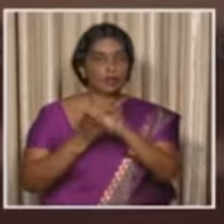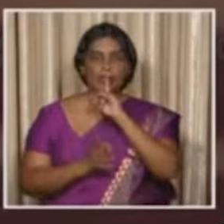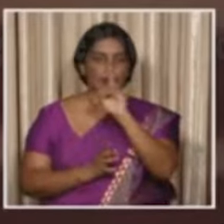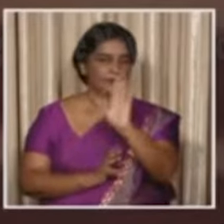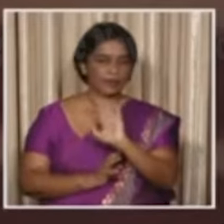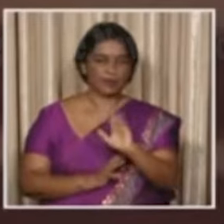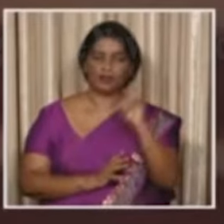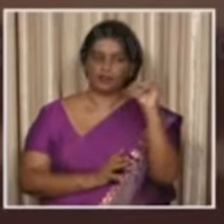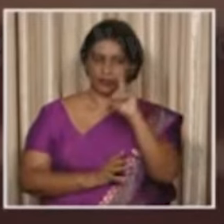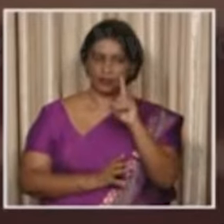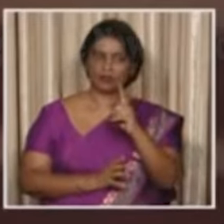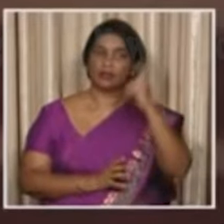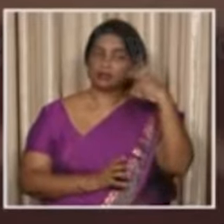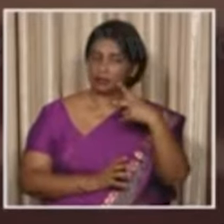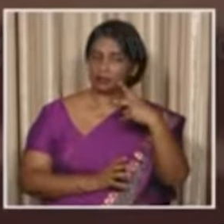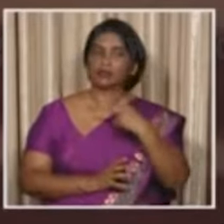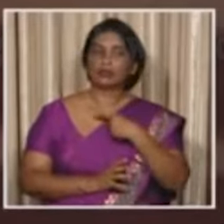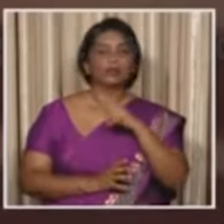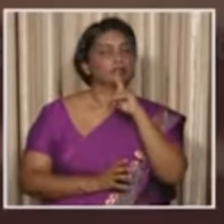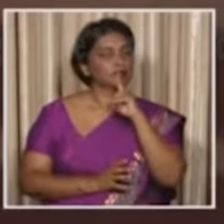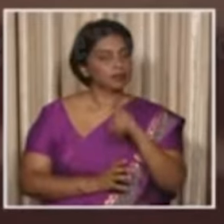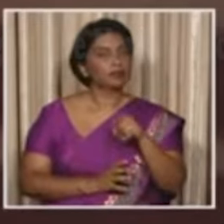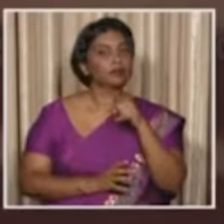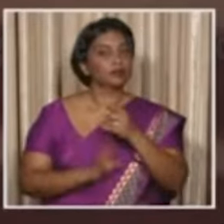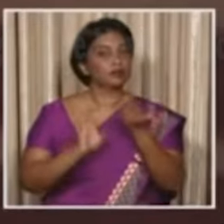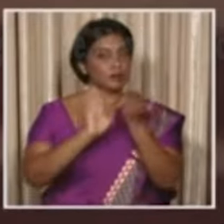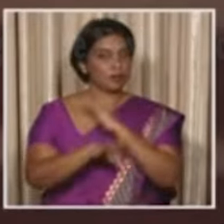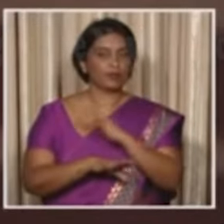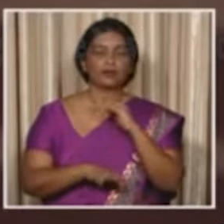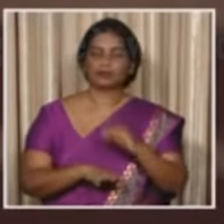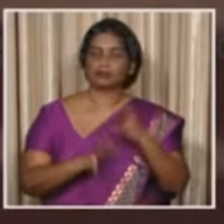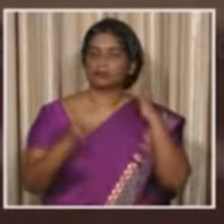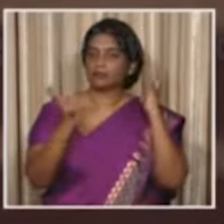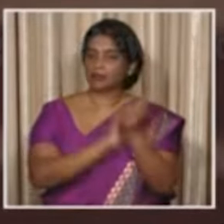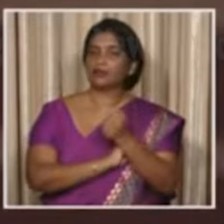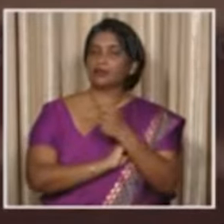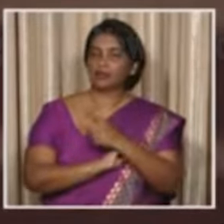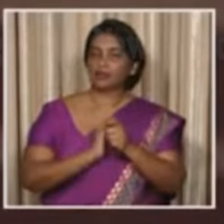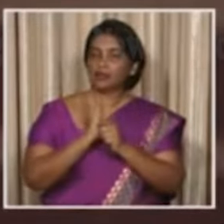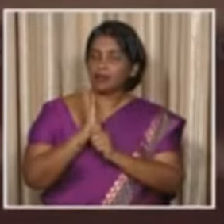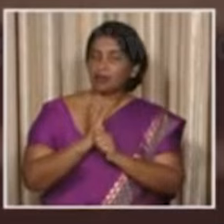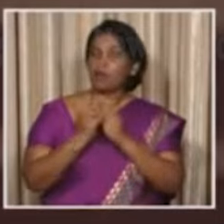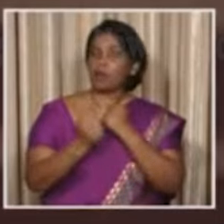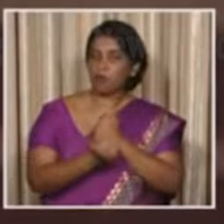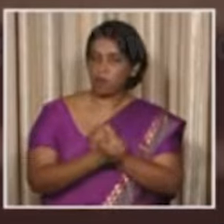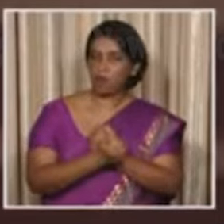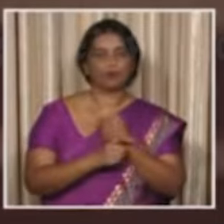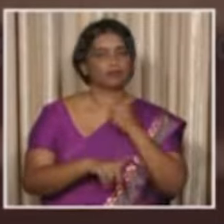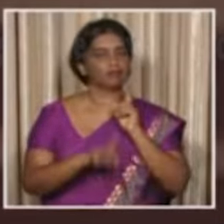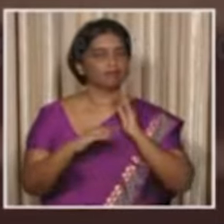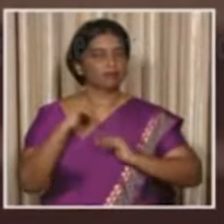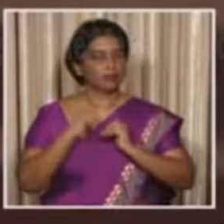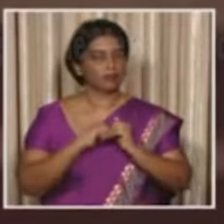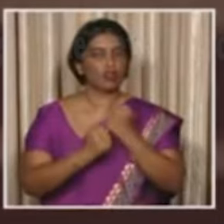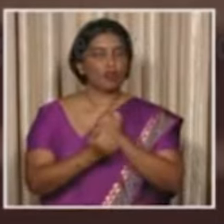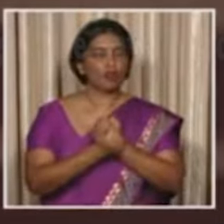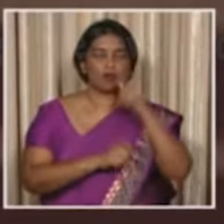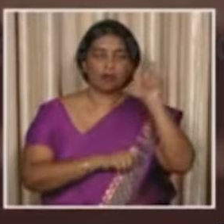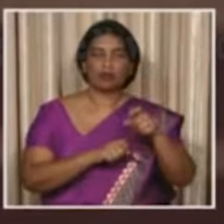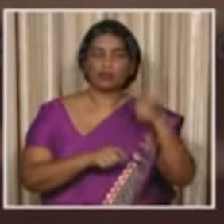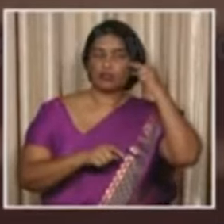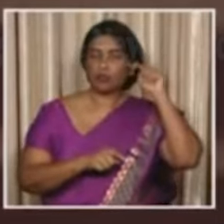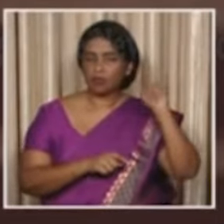පළවෙනි කාරණාව. දෙවෙනි කාරණාව මං කිව්වේ ඒ දවස්වල අරන් ගිහිල්ලා පාතාලයේ පොලිසියෙන් ගිහින් යම් මෙහෙයුම් කරනකොට පොලිස් නිලධාරීන්ට